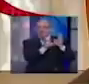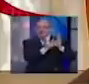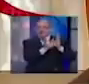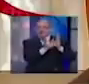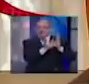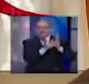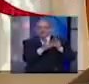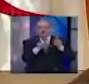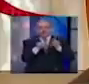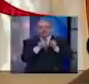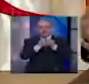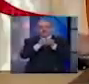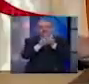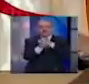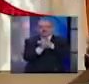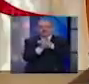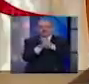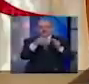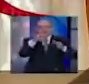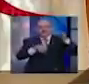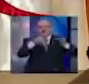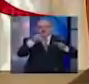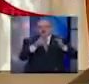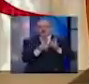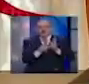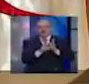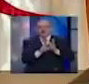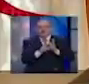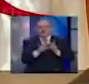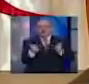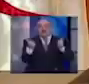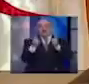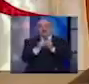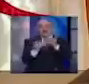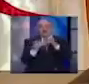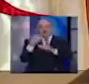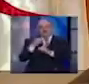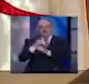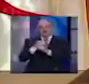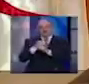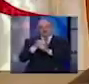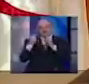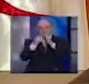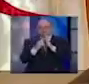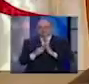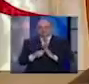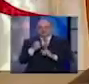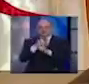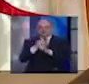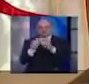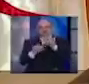الوغ ليكزومبل لو بلو غراف بي دي جي دار الجيري على حسب تبوني لا اون بي دي جي دار الجيري باسكو كاين اون ابل دوفر بور